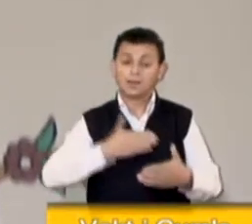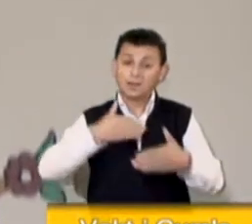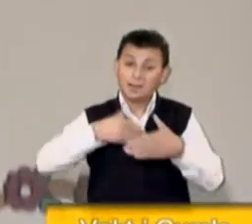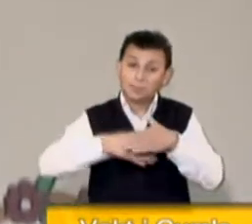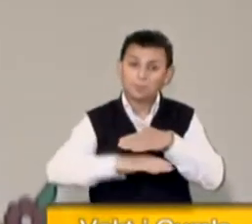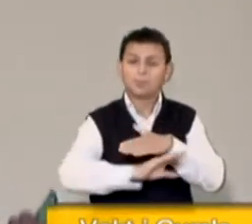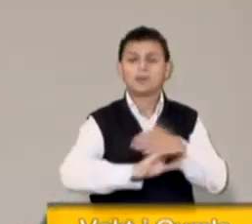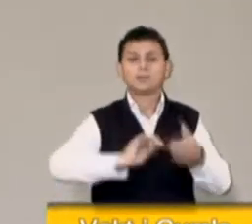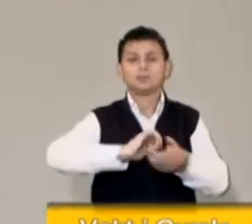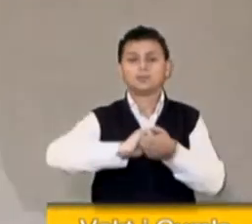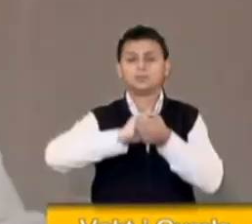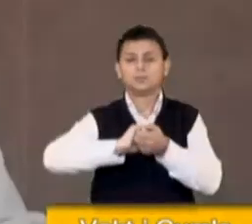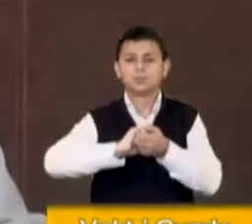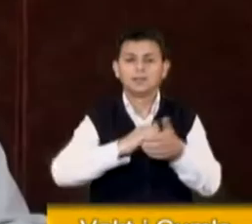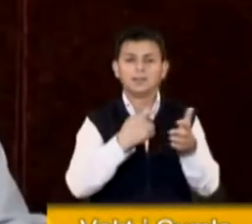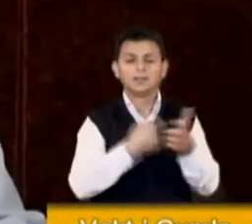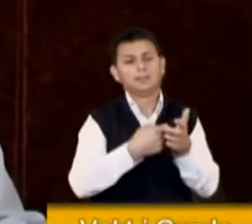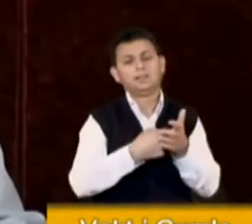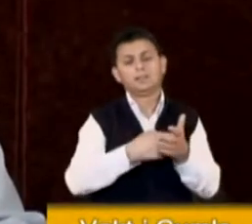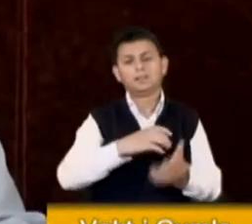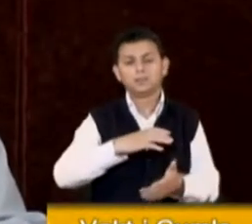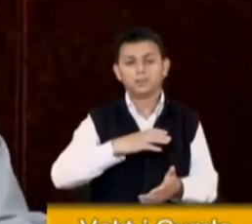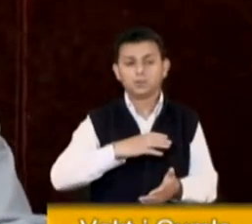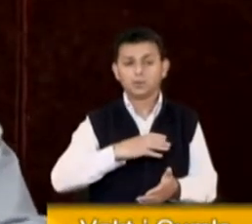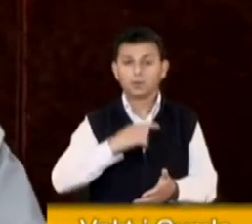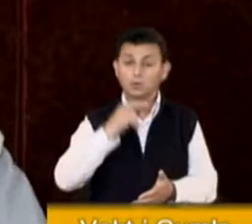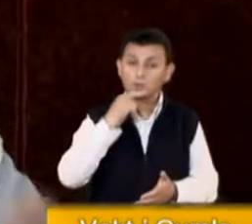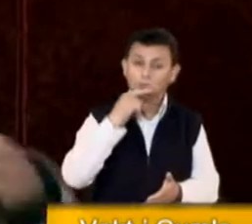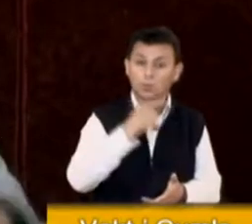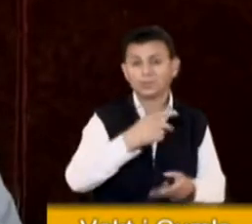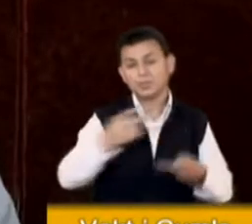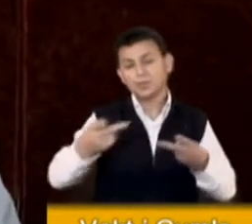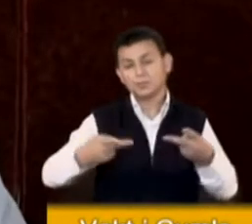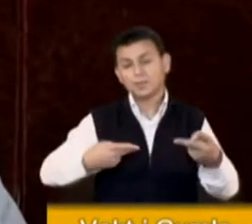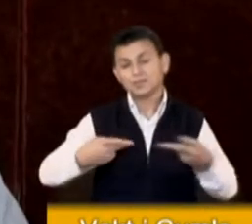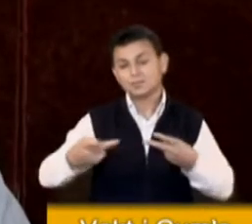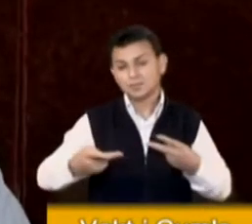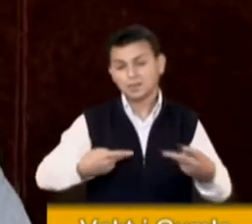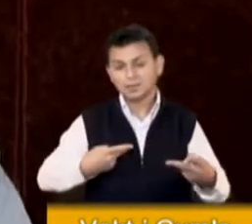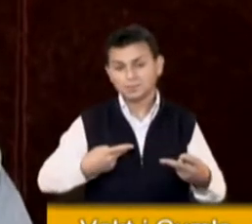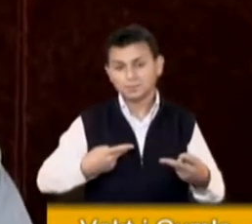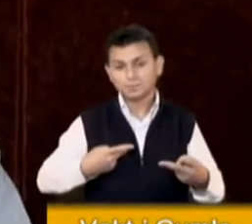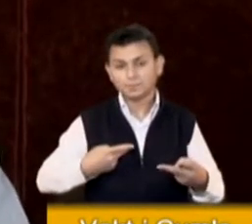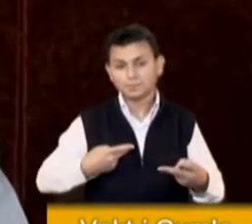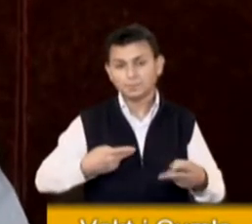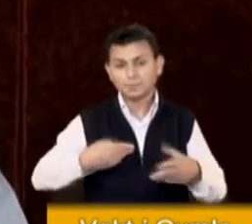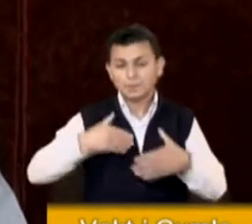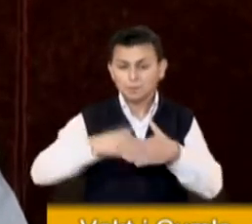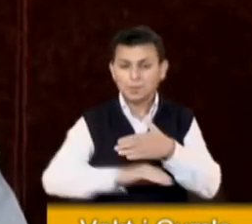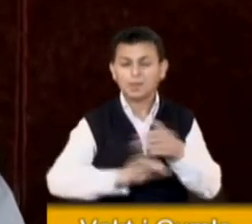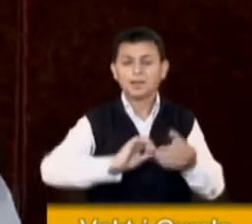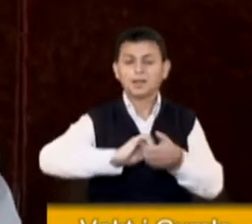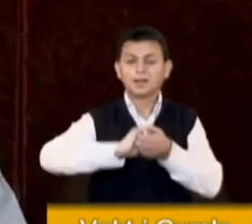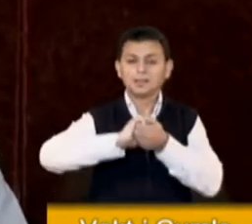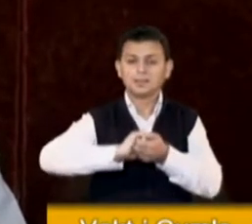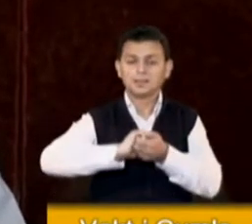değil, mesaj vermektir Rabbimizin muradı. Oradaki mesaj, Ashab-ı Kehf'in mesajı,